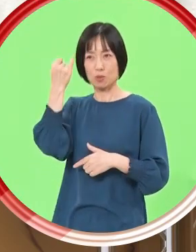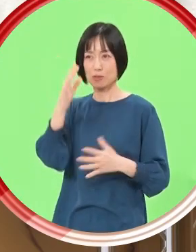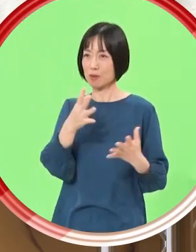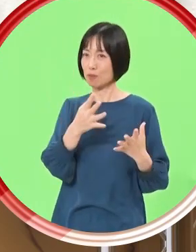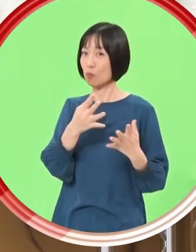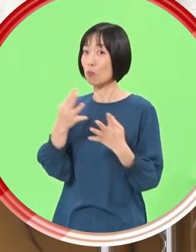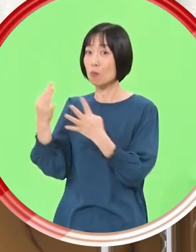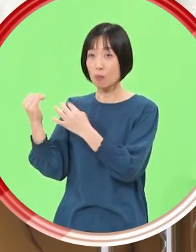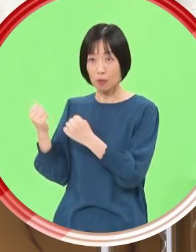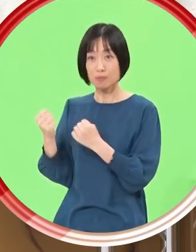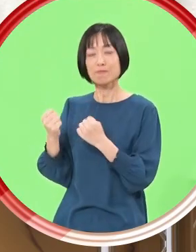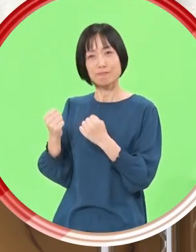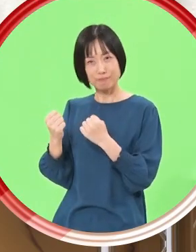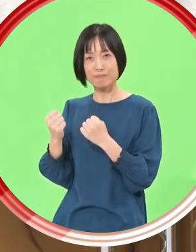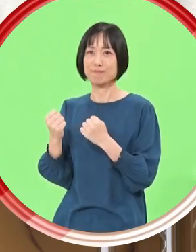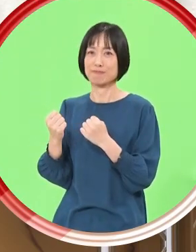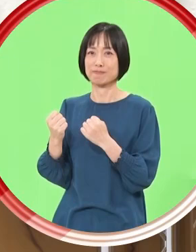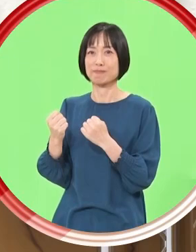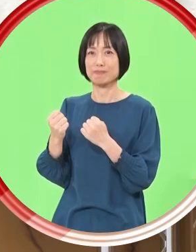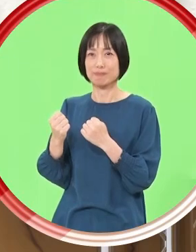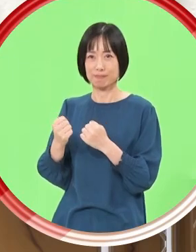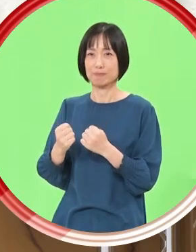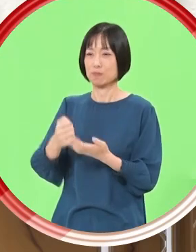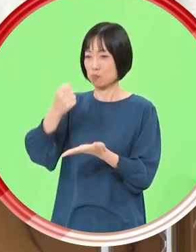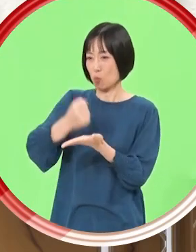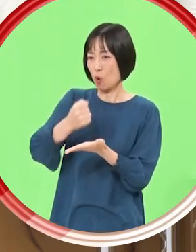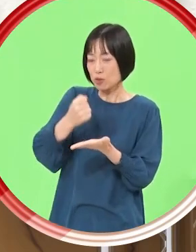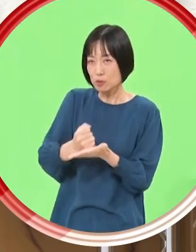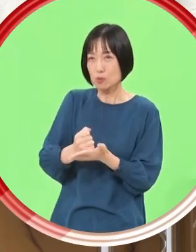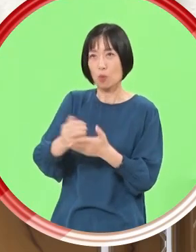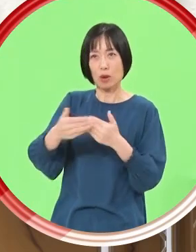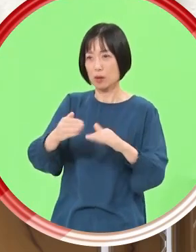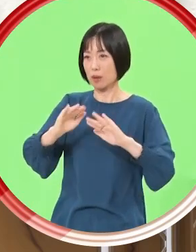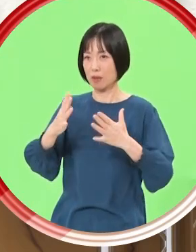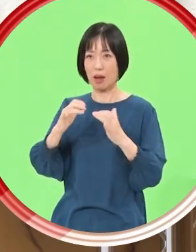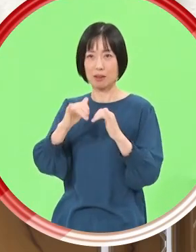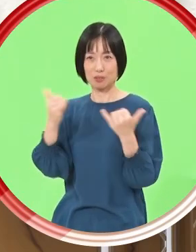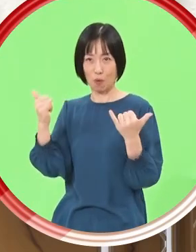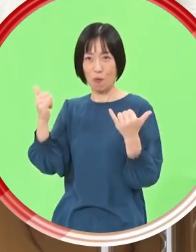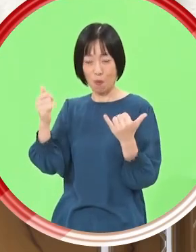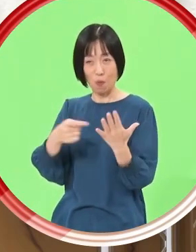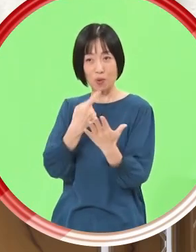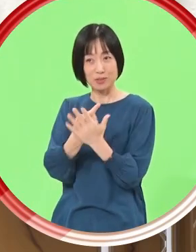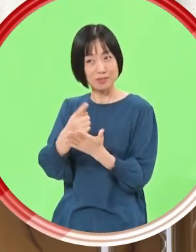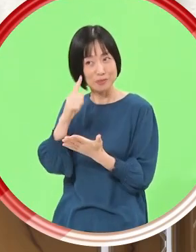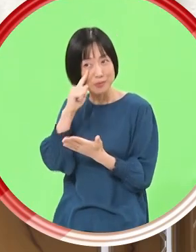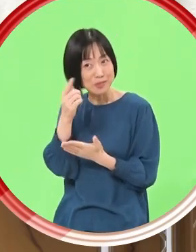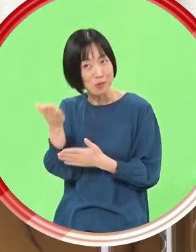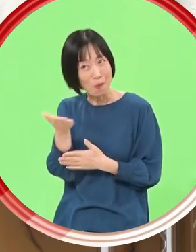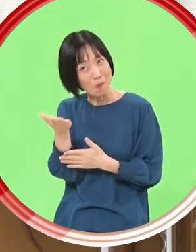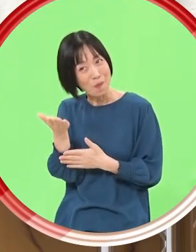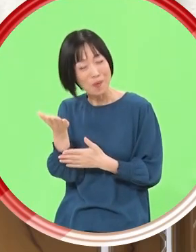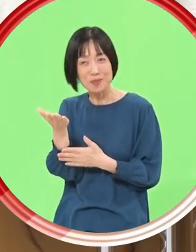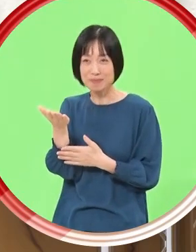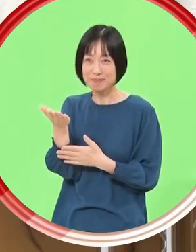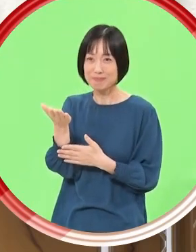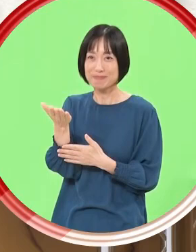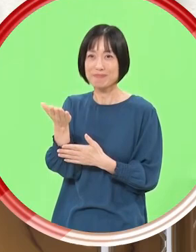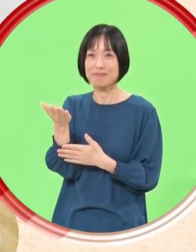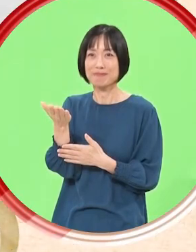ど好評を得ているそうです。まだポイントをもらったことがない方も気軽に参加されてみてはいかがですか？